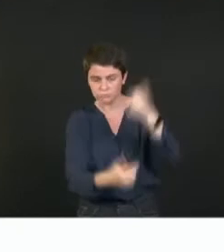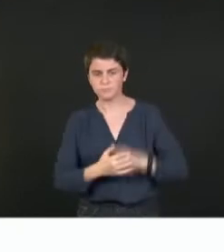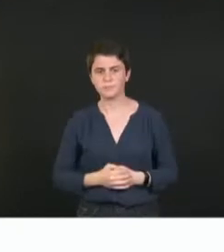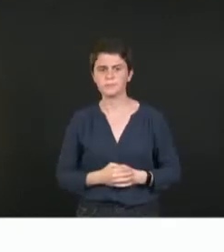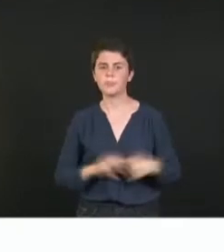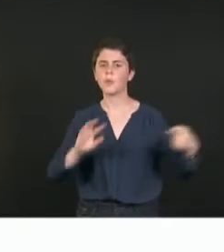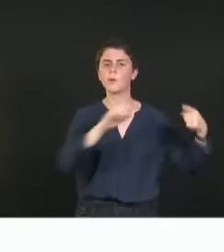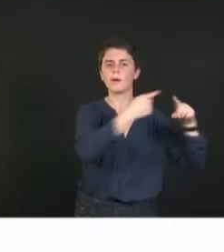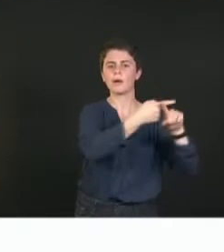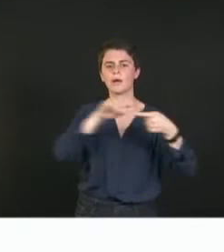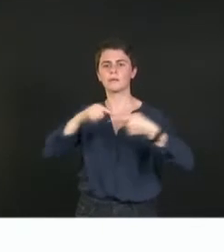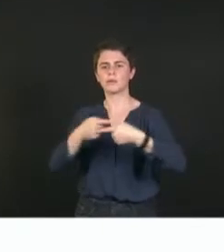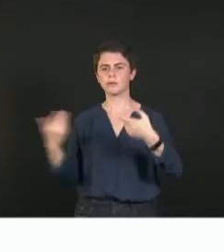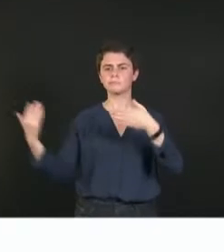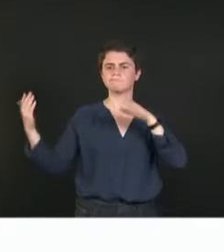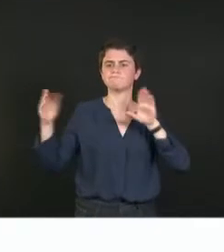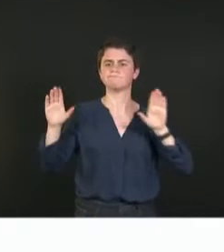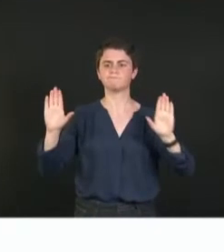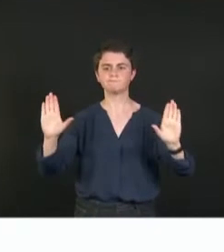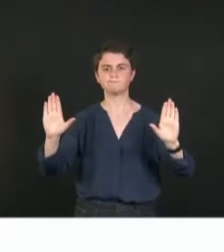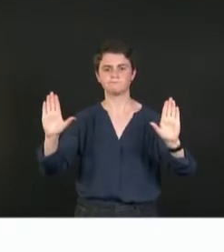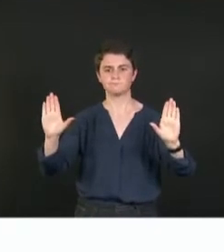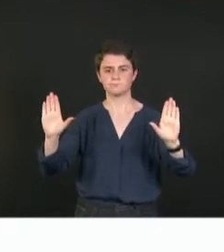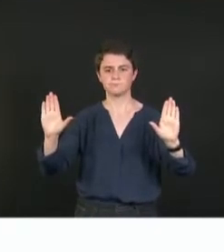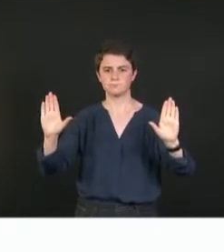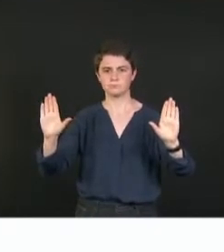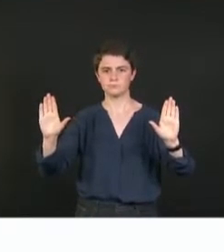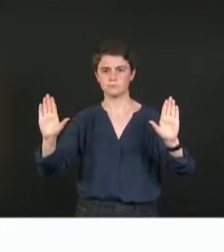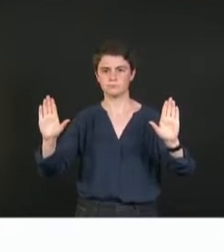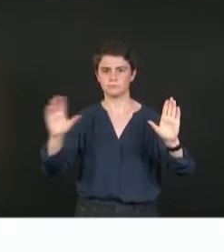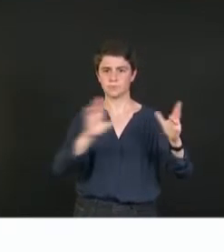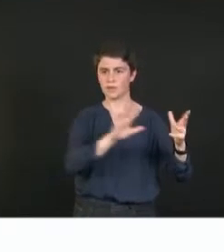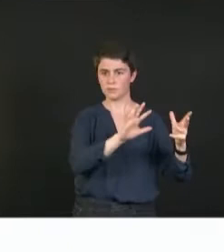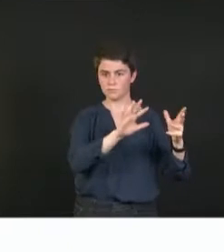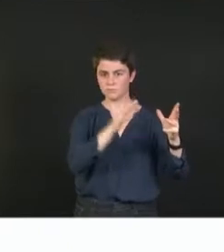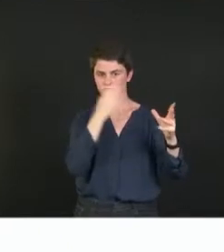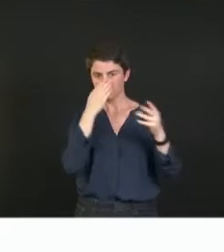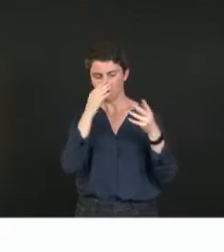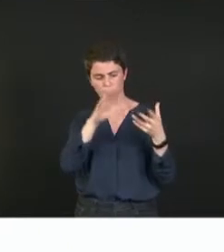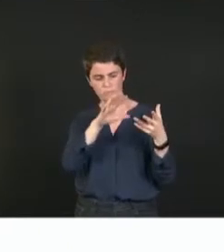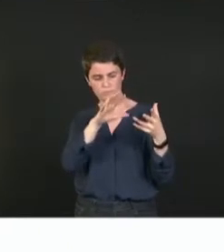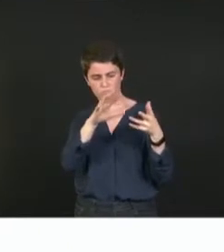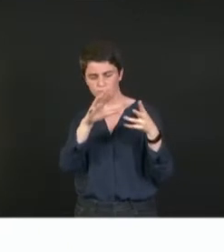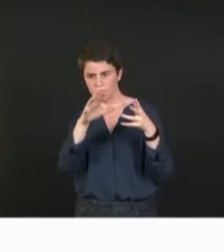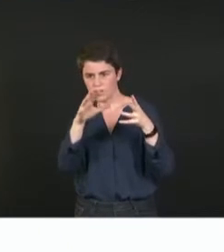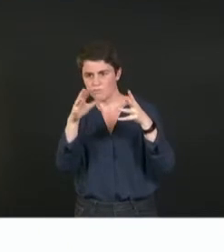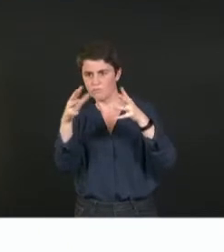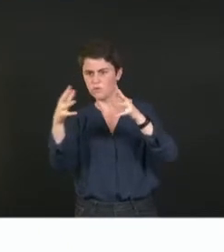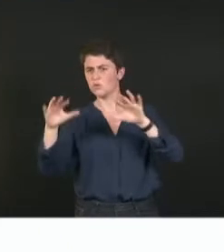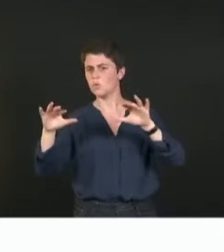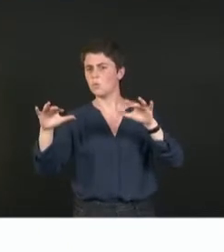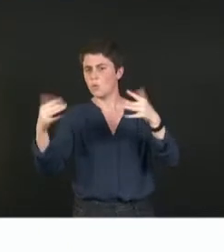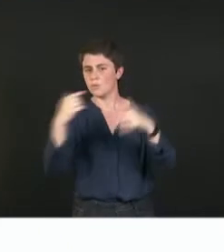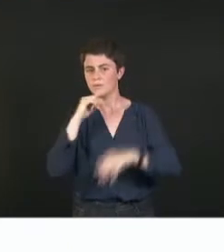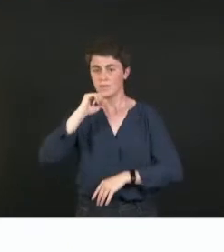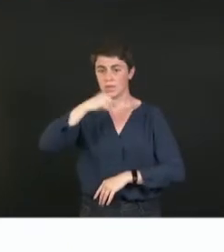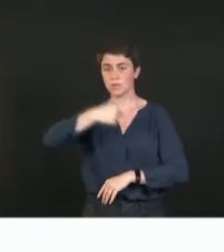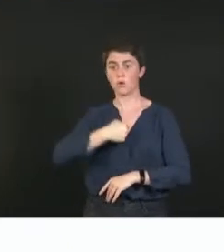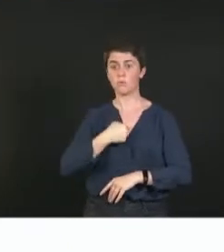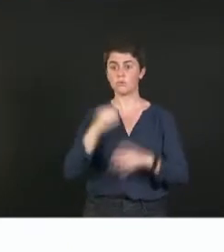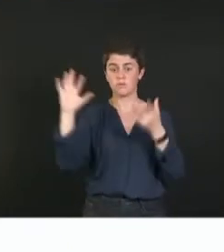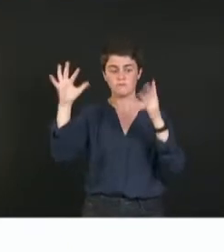cartes qui vous montrent un petit peu finalement les évolutions pressenties de l'état des forêts en